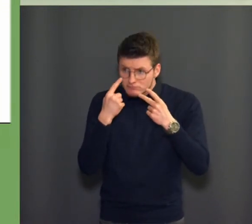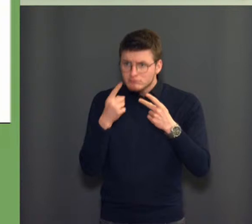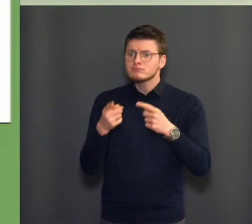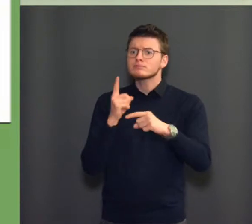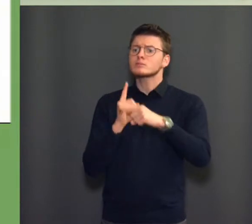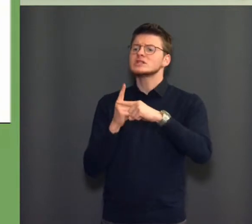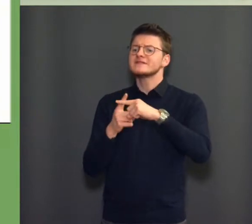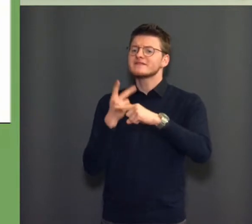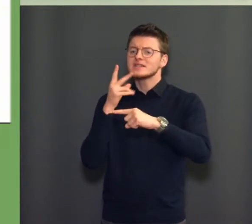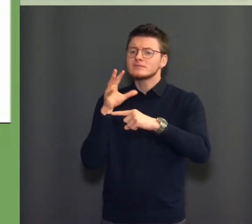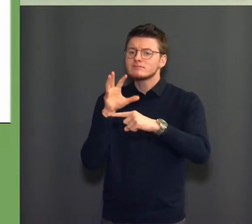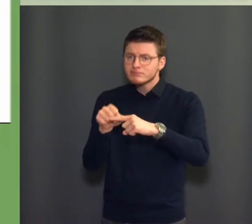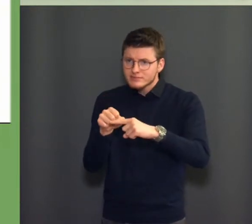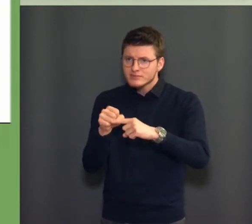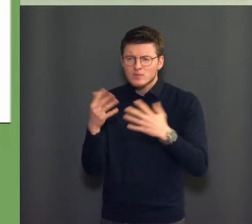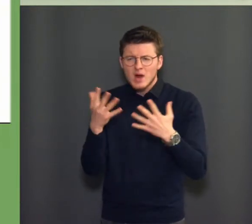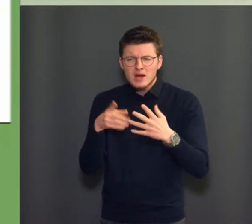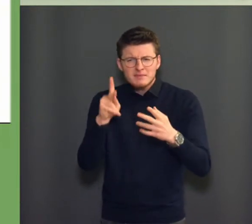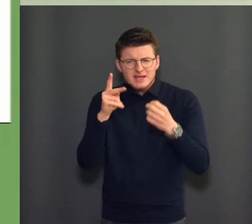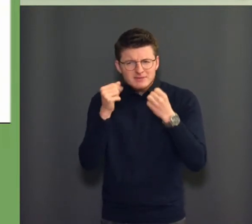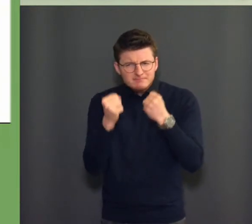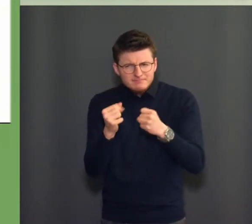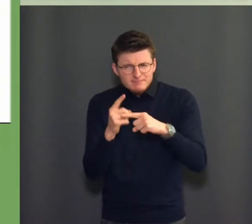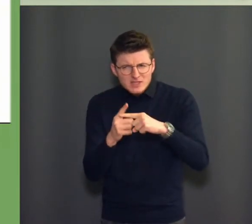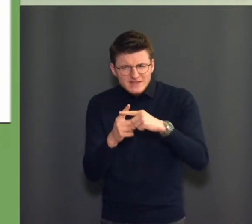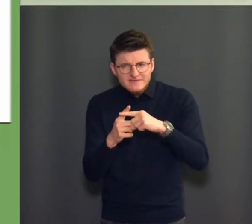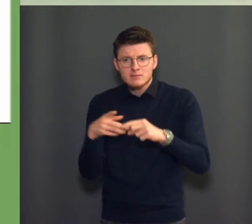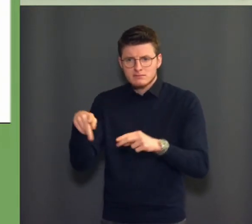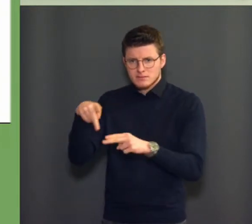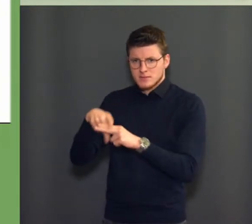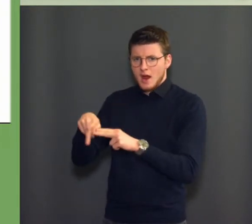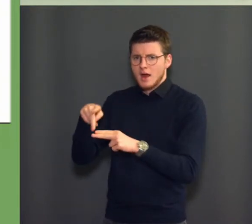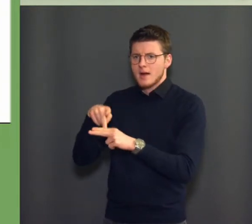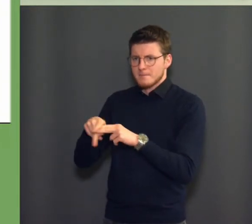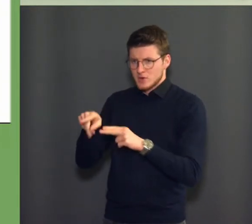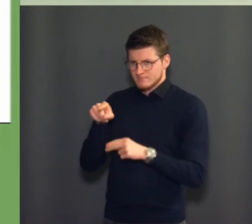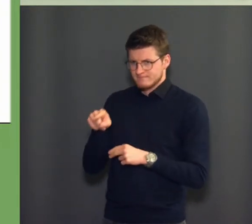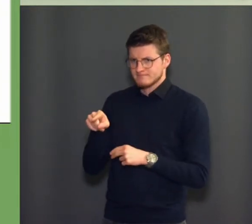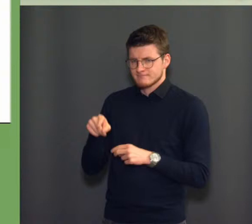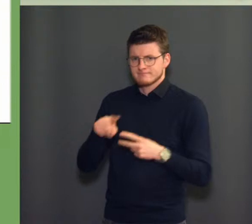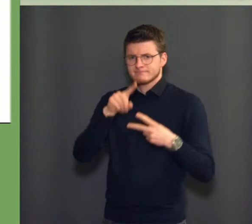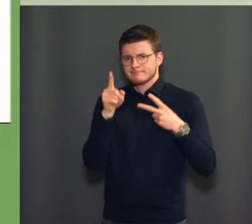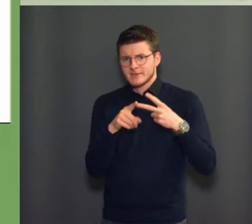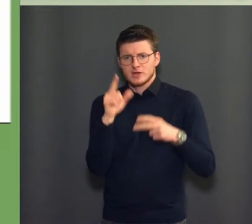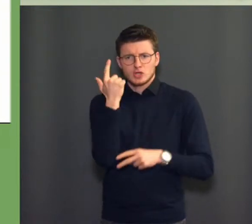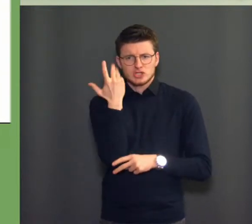Namen, gevolgd door de provincie Luxemburg, dan het Brussels gewest en Henegouwen.